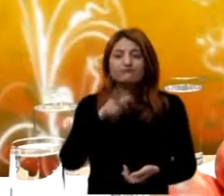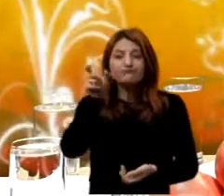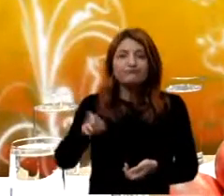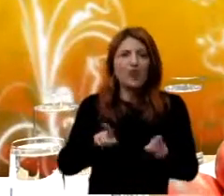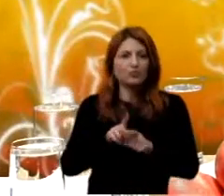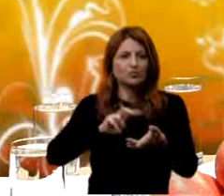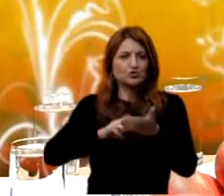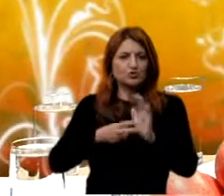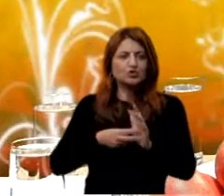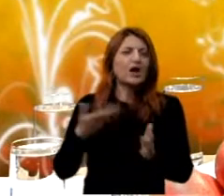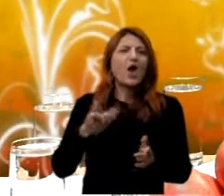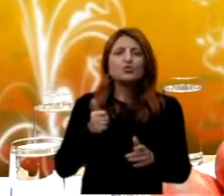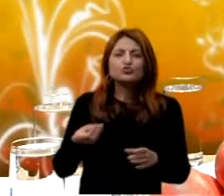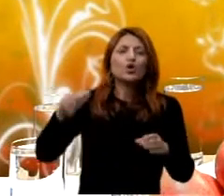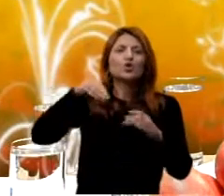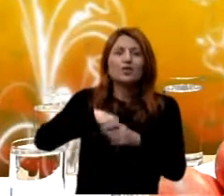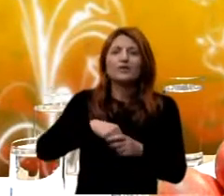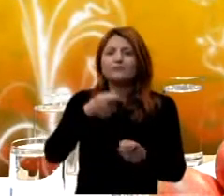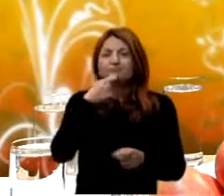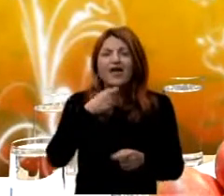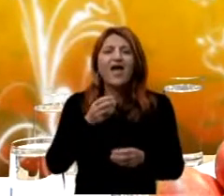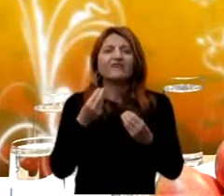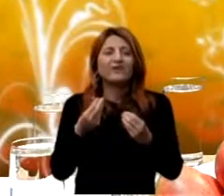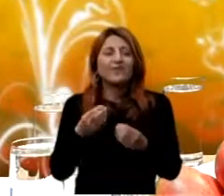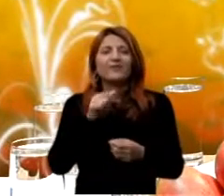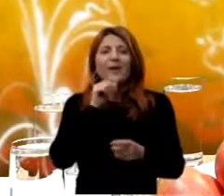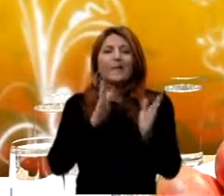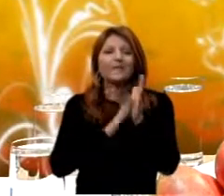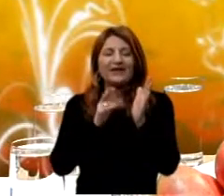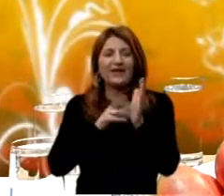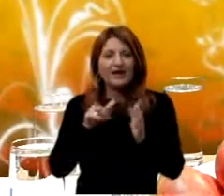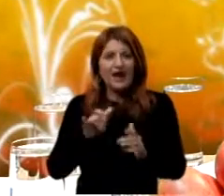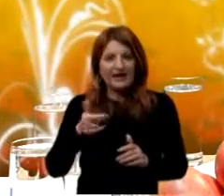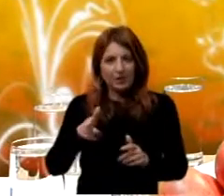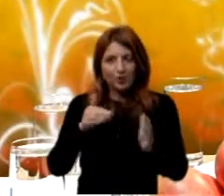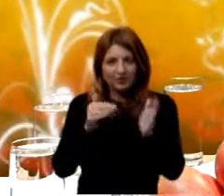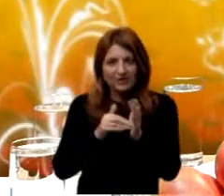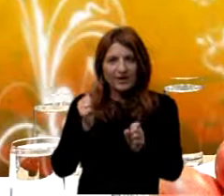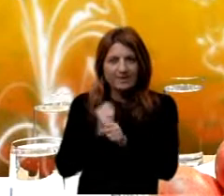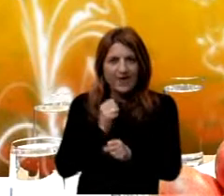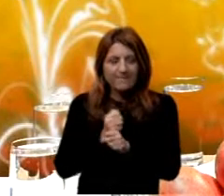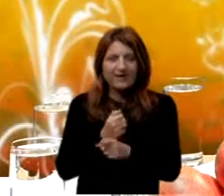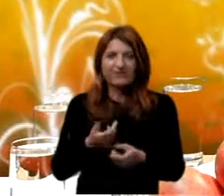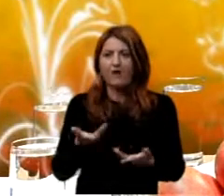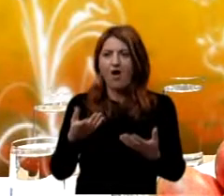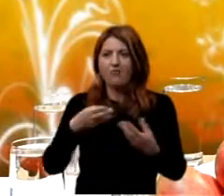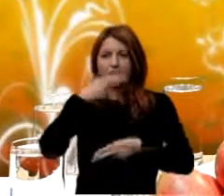stručnjakinja na dodatno uzimanje vitamina i minerala, i da li je ipak potrebno prije toga i napraviti jedan